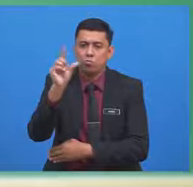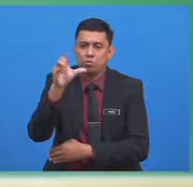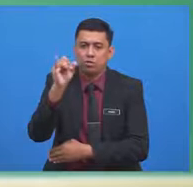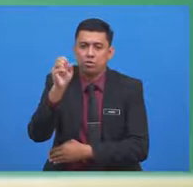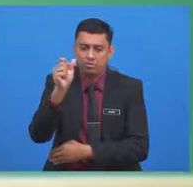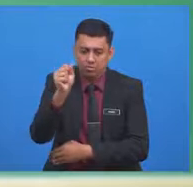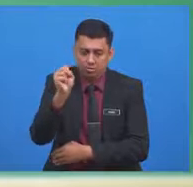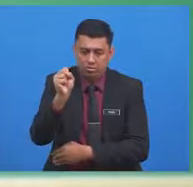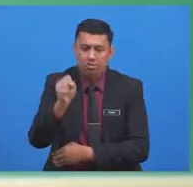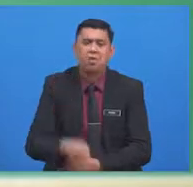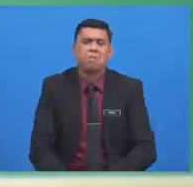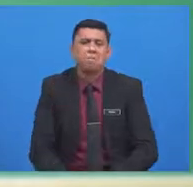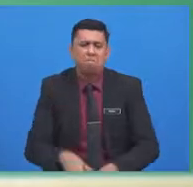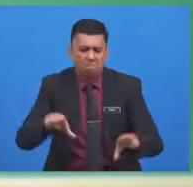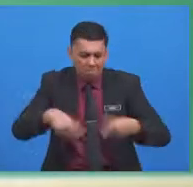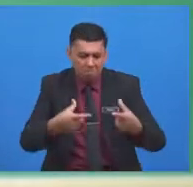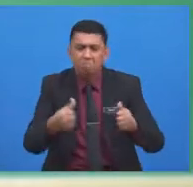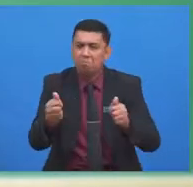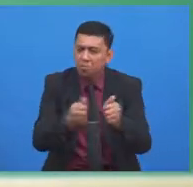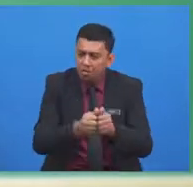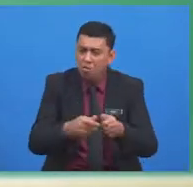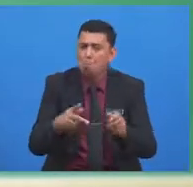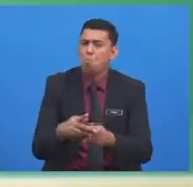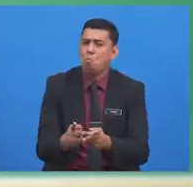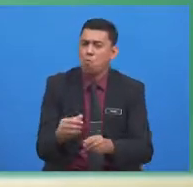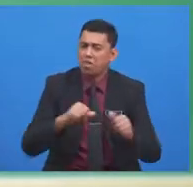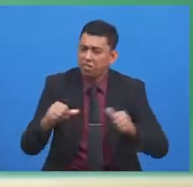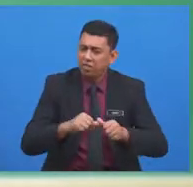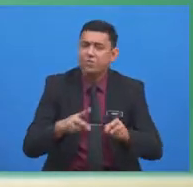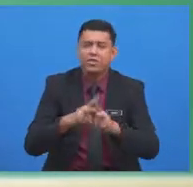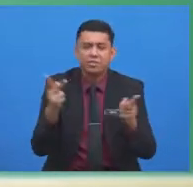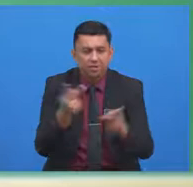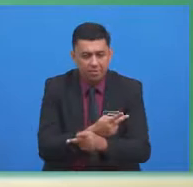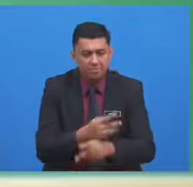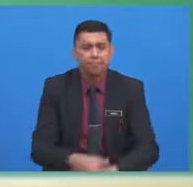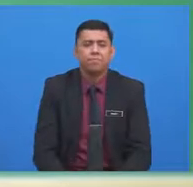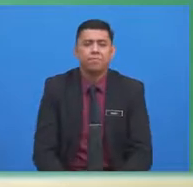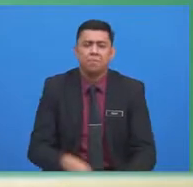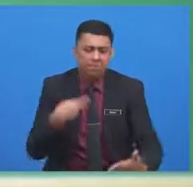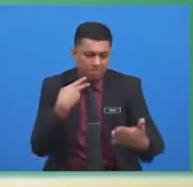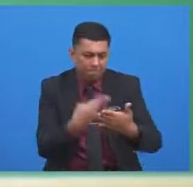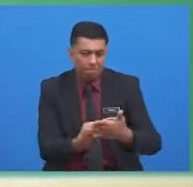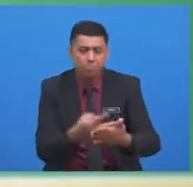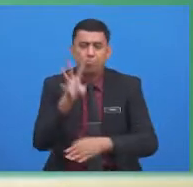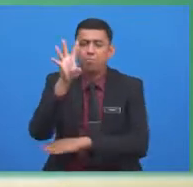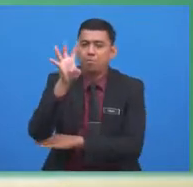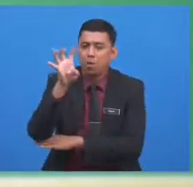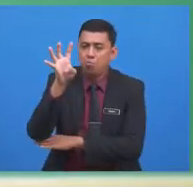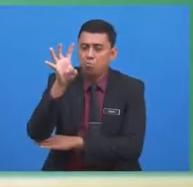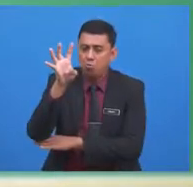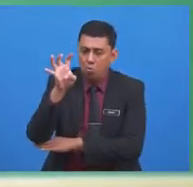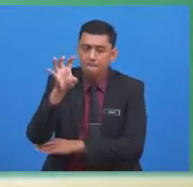dengan giat sekali yang dapat menghasilkan lapisan regolit yang tebal sehingga 40